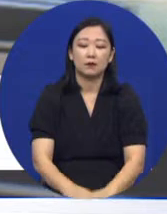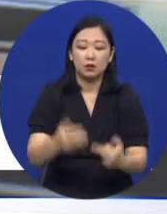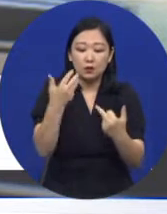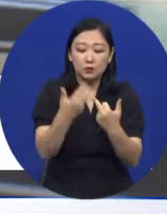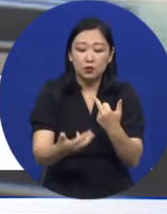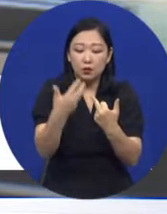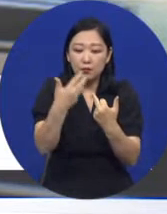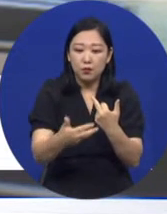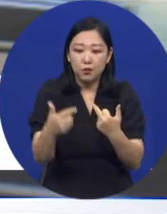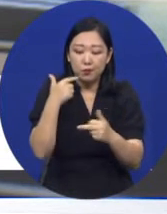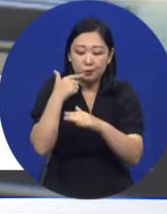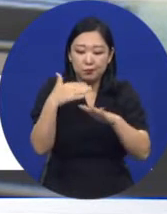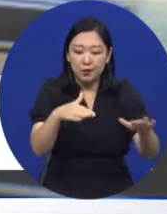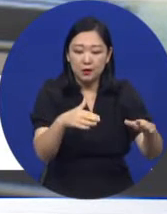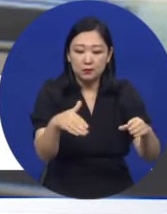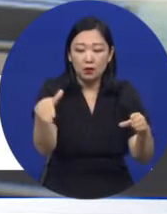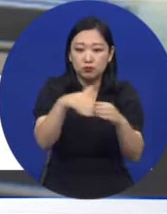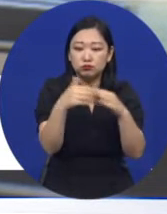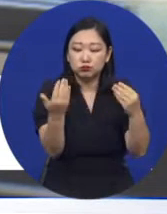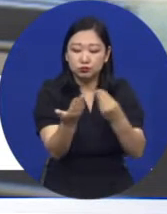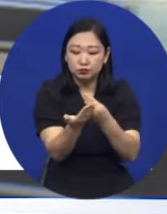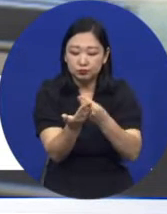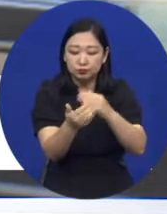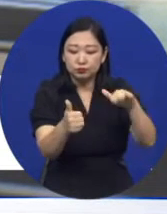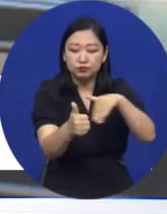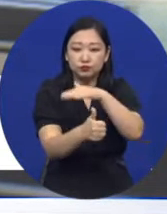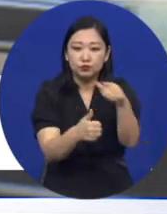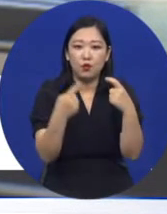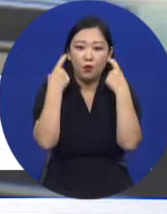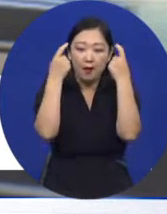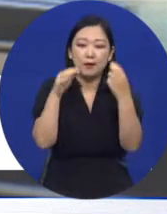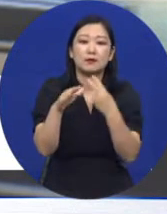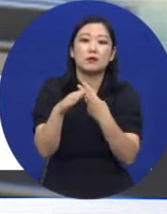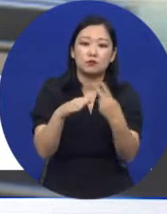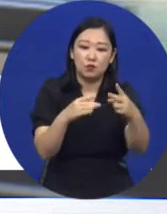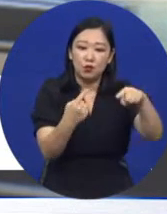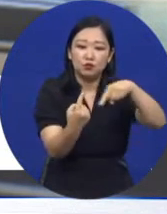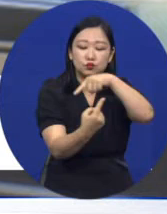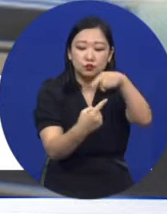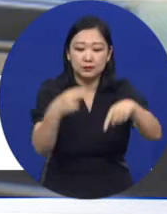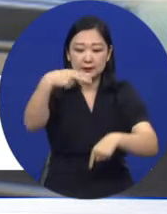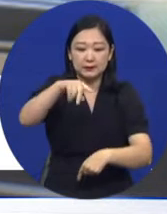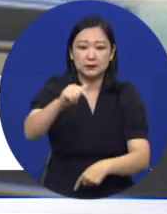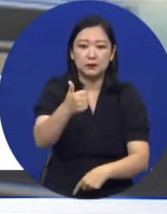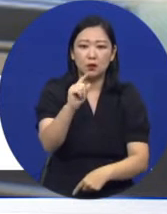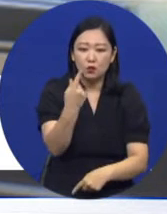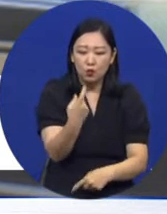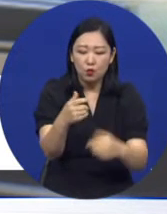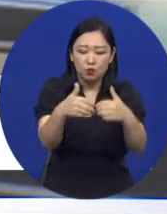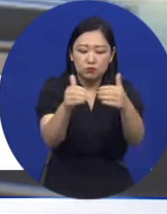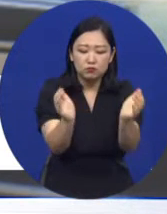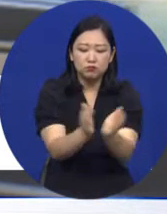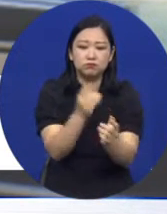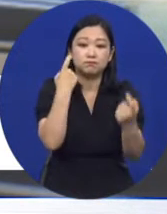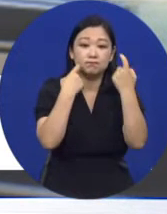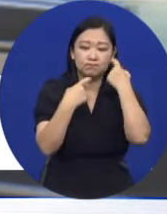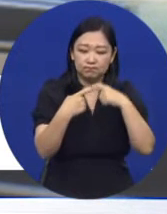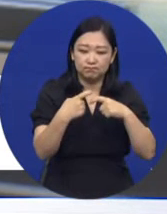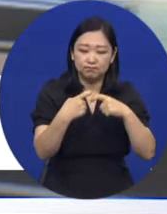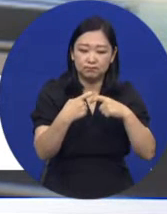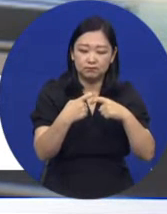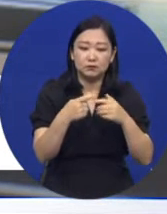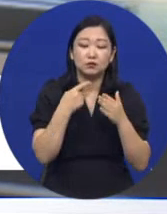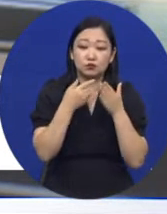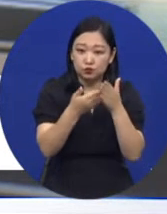서귀포 앞바다 문섬 일대에 관광 잠수함이 운항을 하면서 연산호 군럭지가 심각하게 훼손되고 있다는